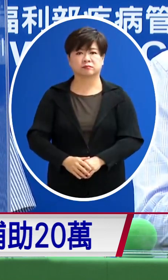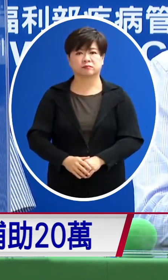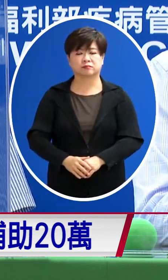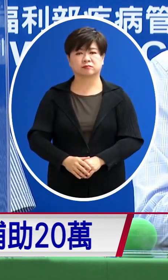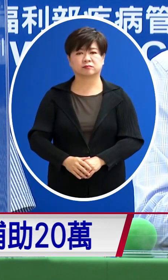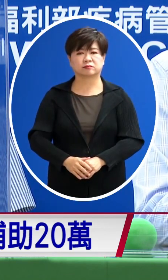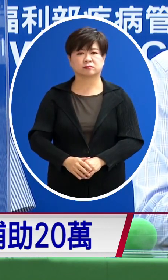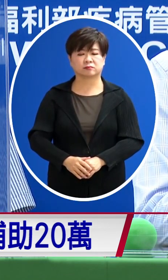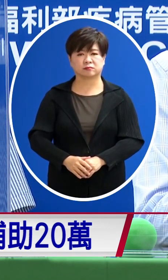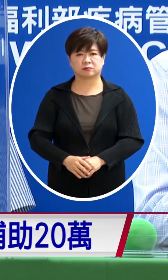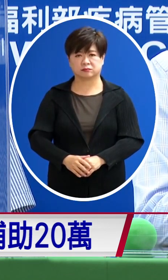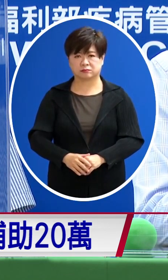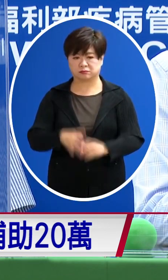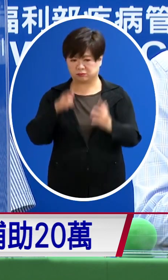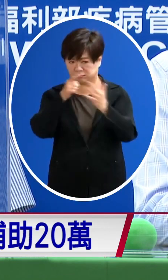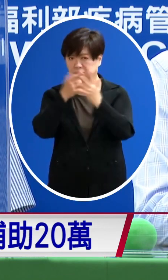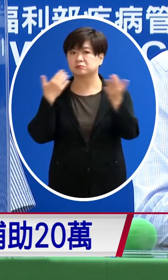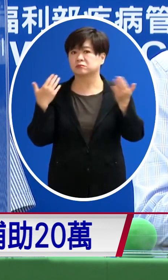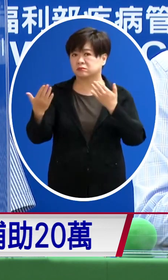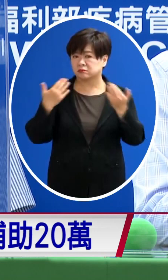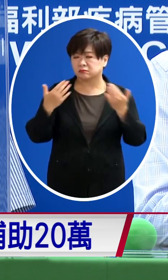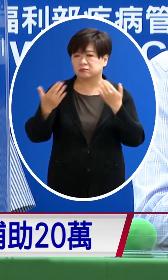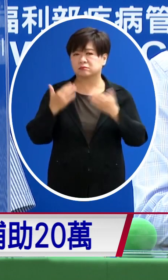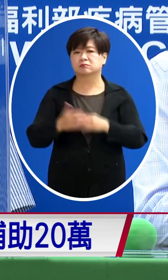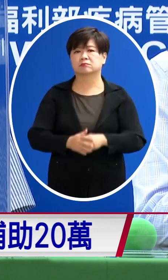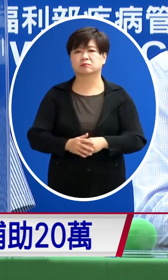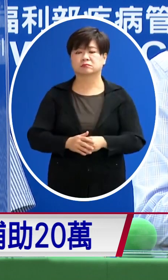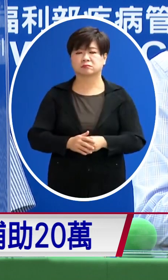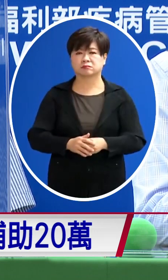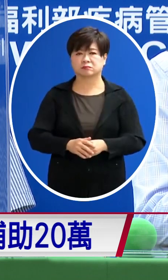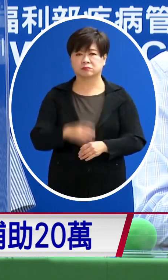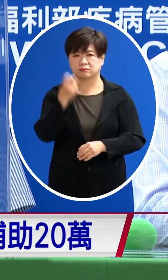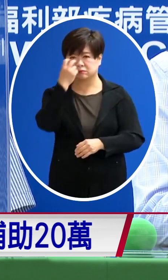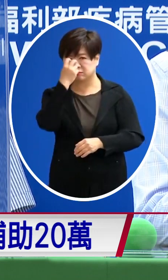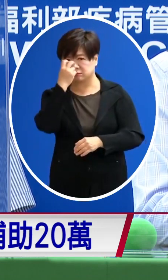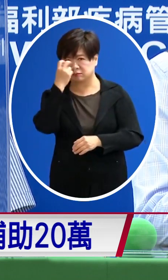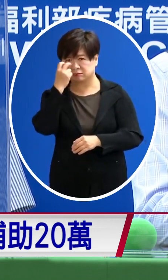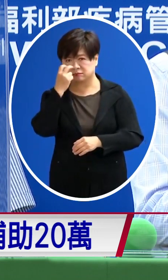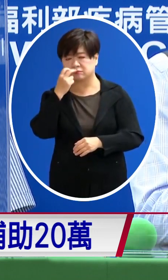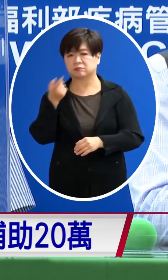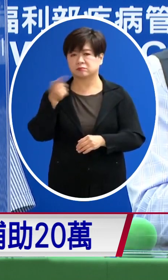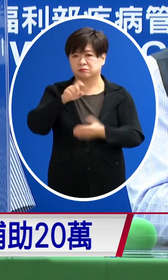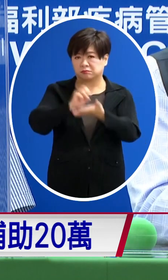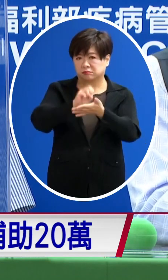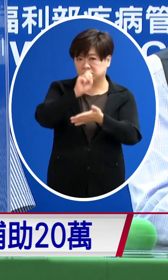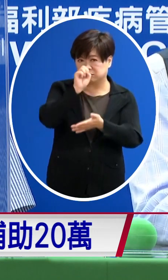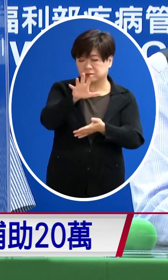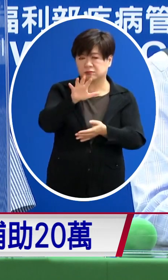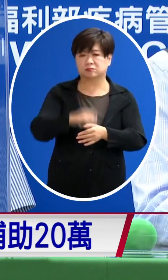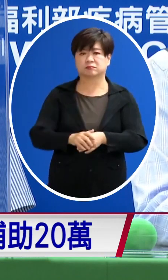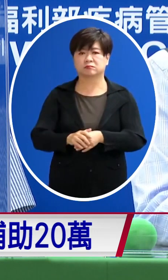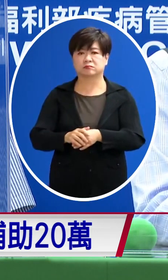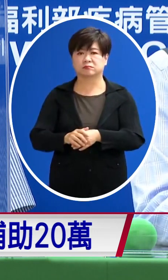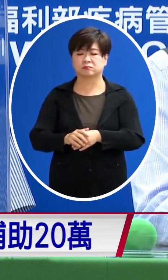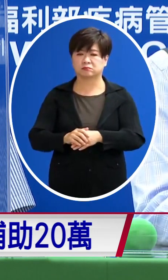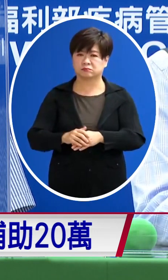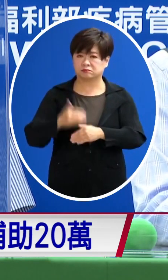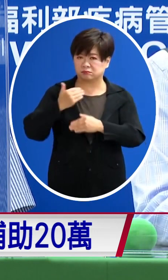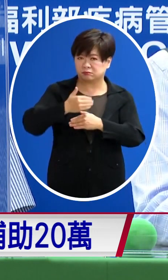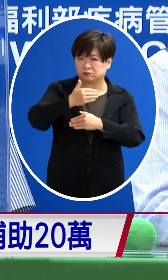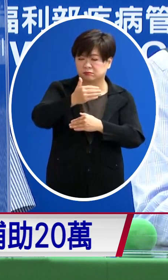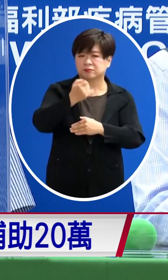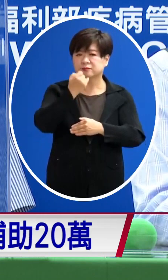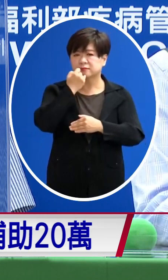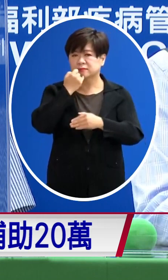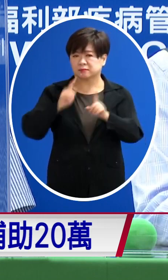句话说，整个我们在这个哈我们的检测哈跟我们在申报上面哈也渐渐的会